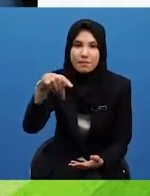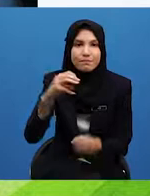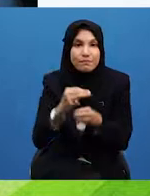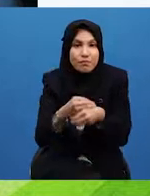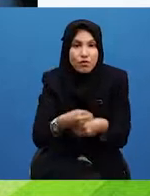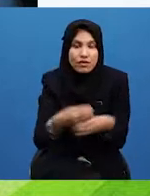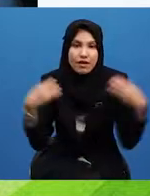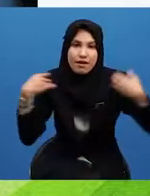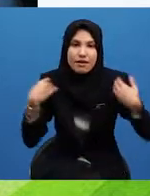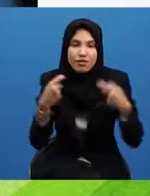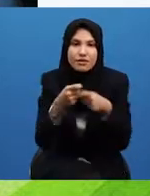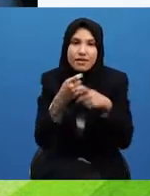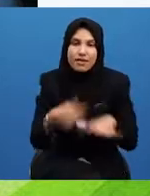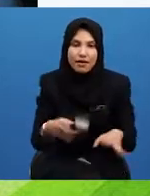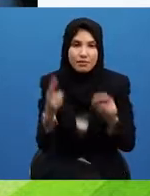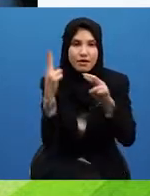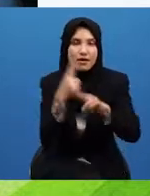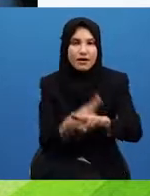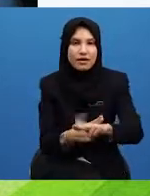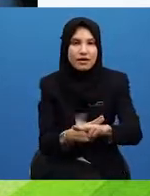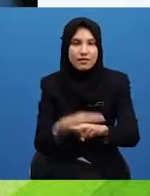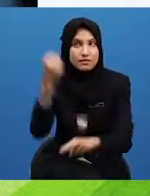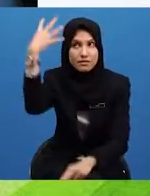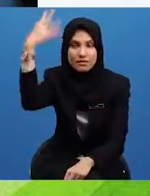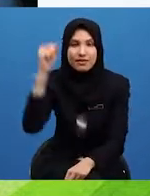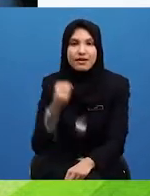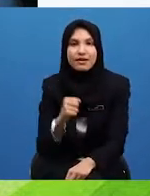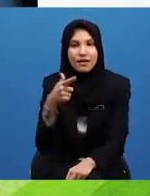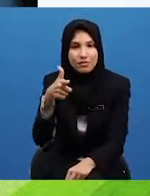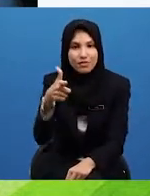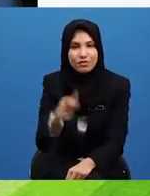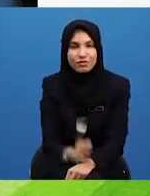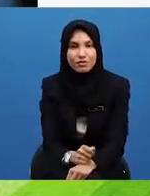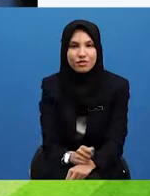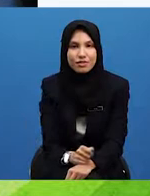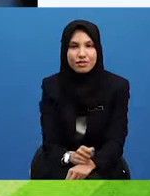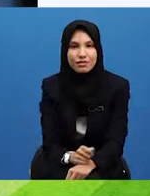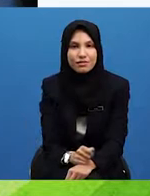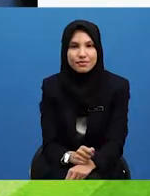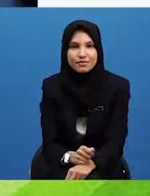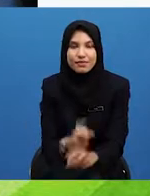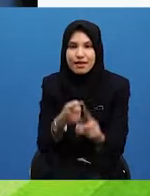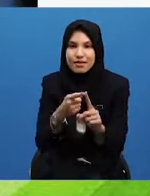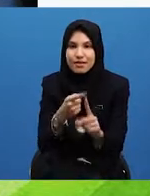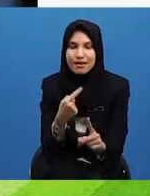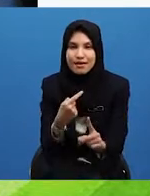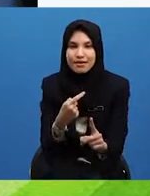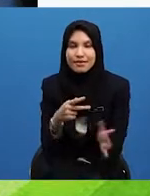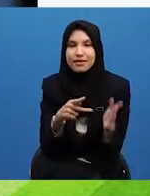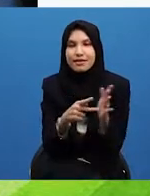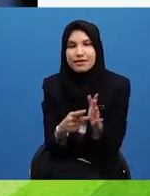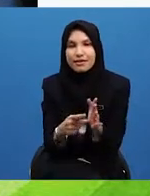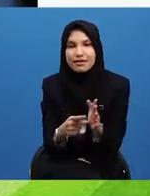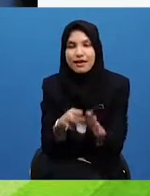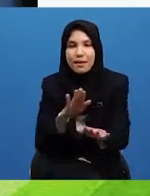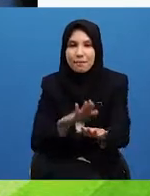model Haiwan telah menghalang sinaran lampu Suluh itu dari